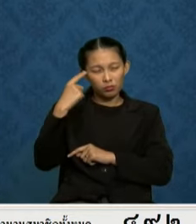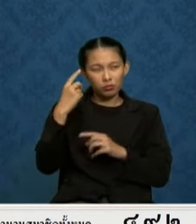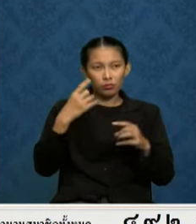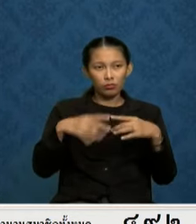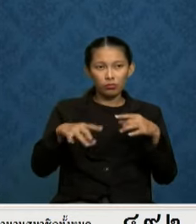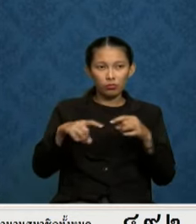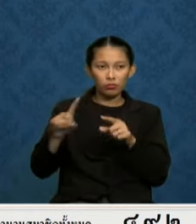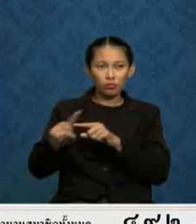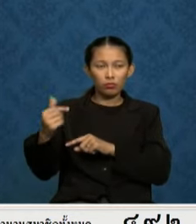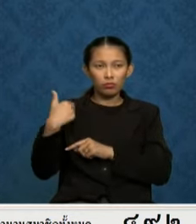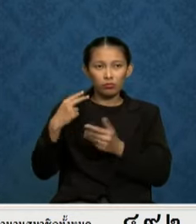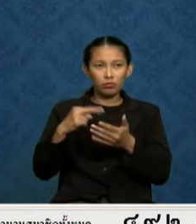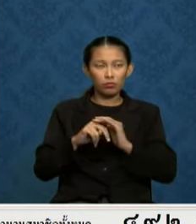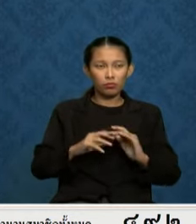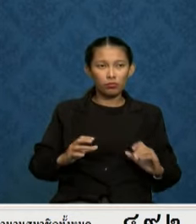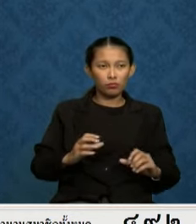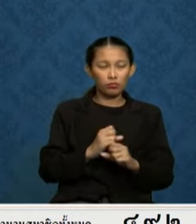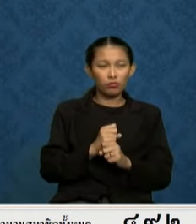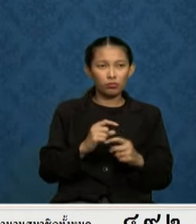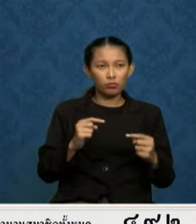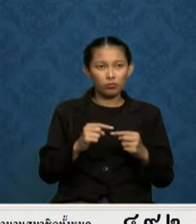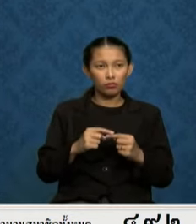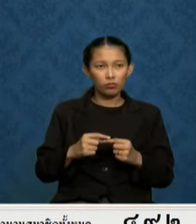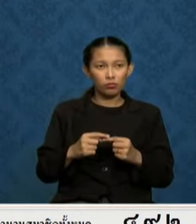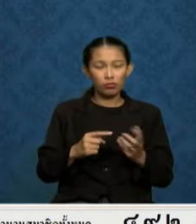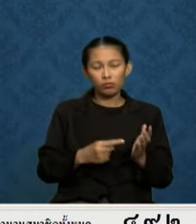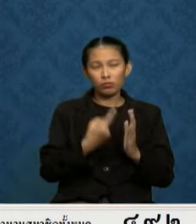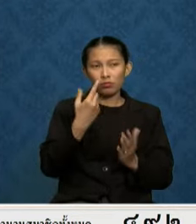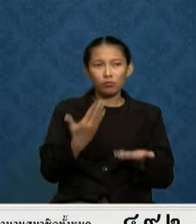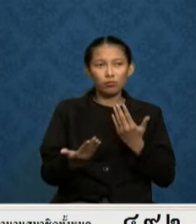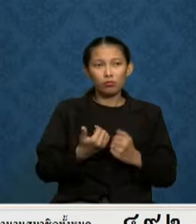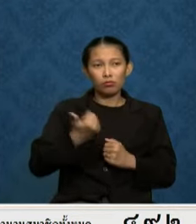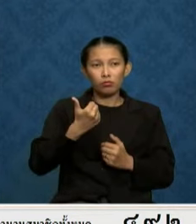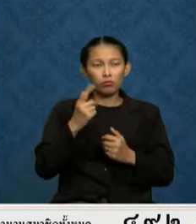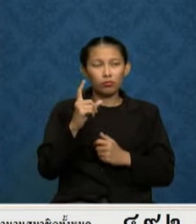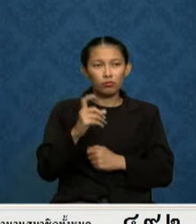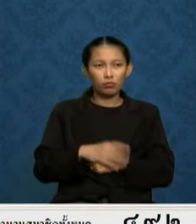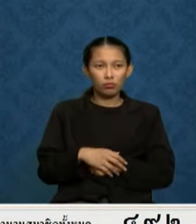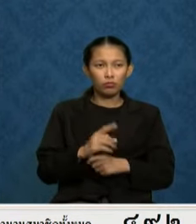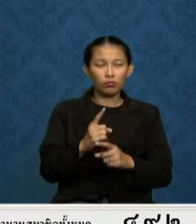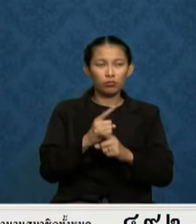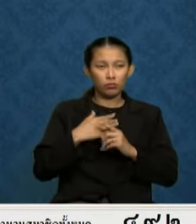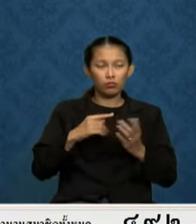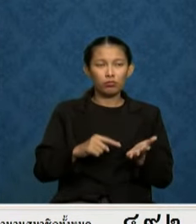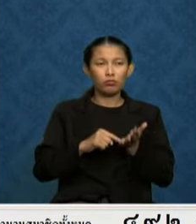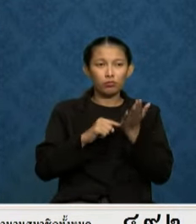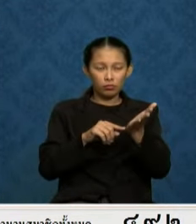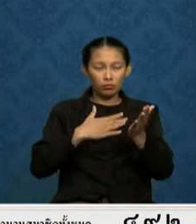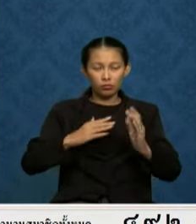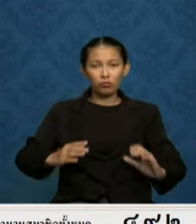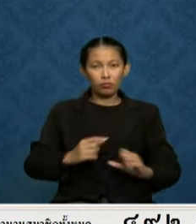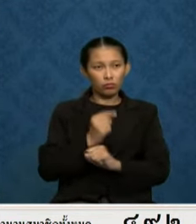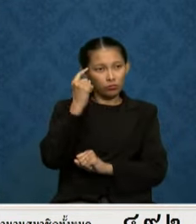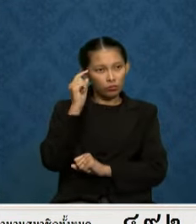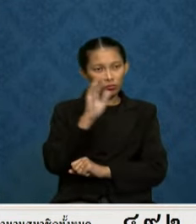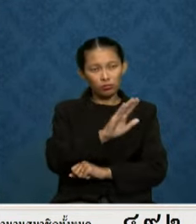ยงเอาไ้แล้วไม่สามารถจะนำไปสู่การ...เป็สารตงต้นหอเป็อะไรได้เลย saiตามทเราเสยส คแค่สรุปความเห